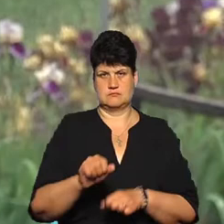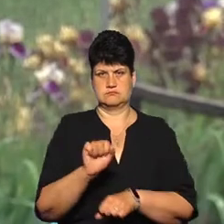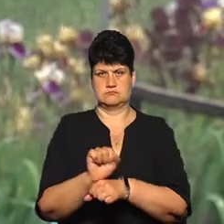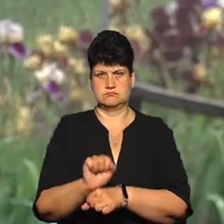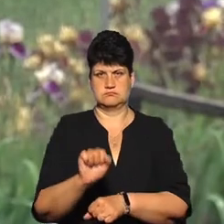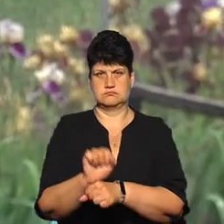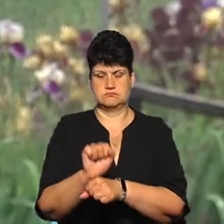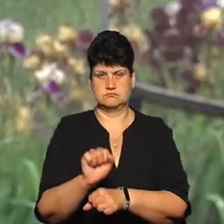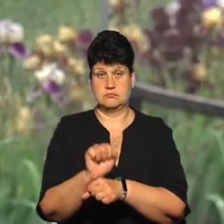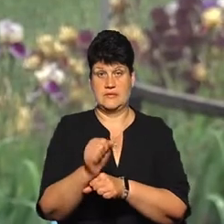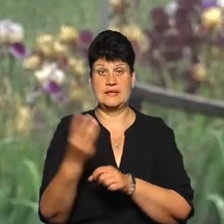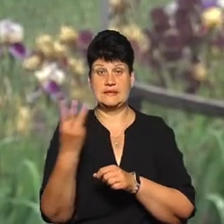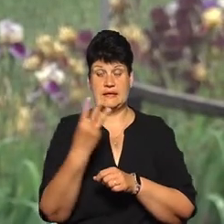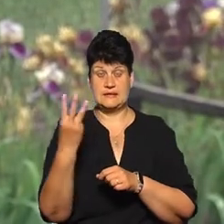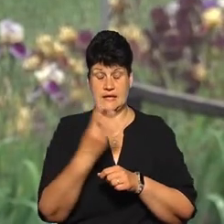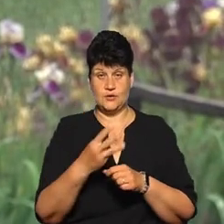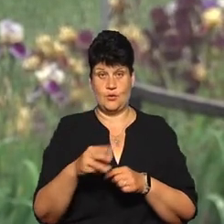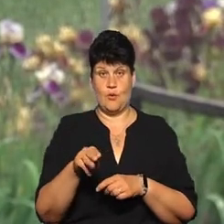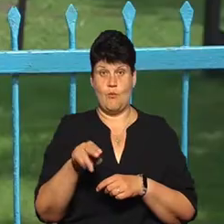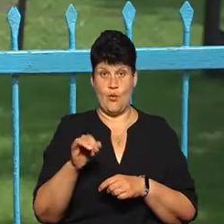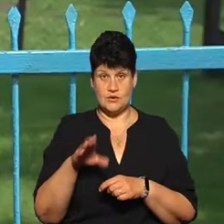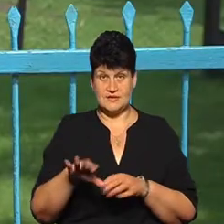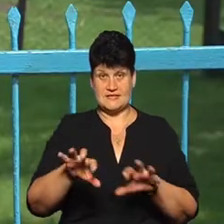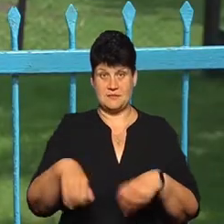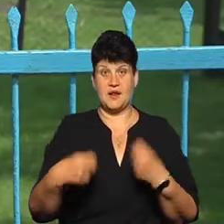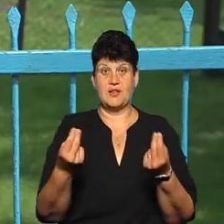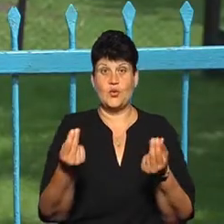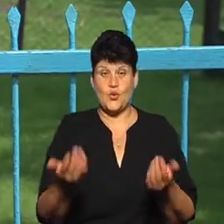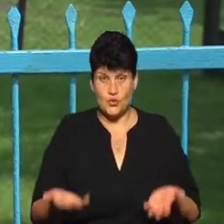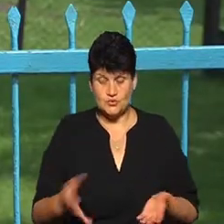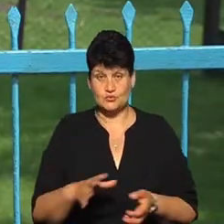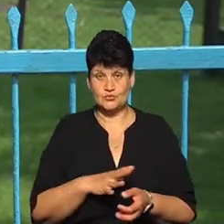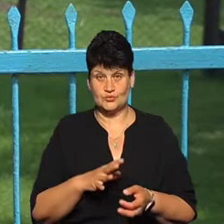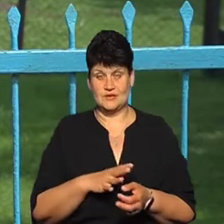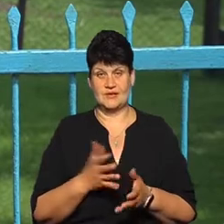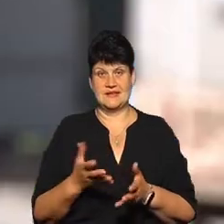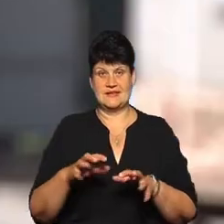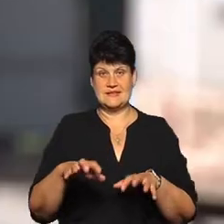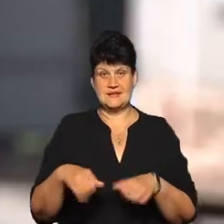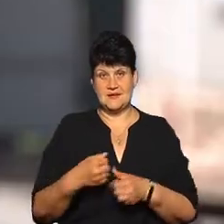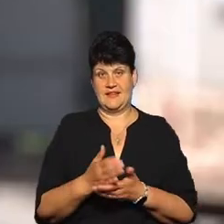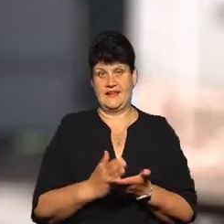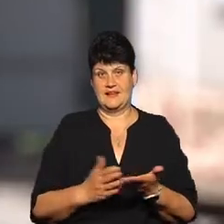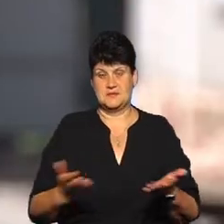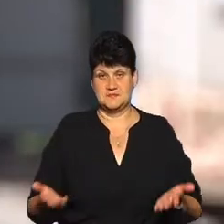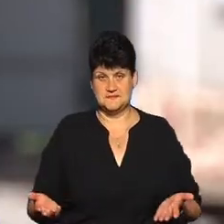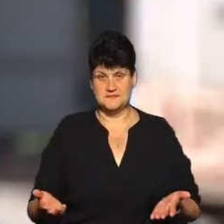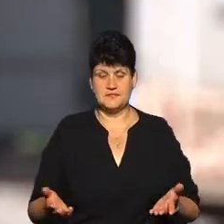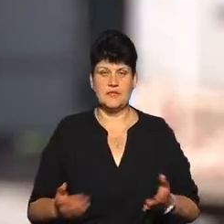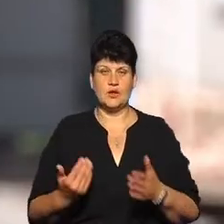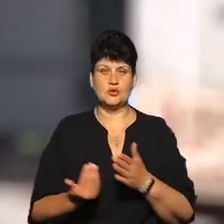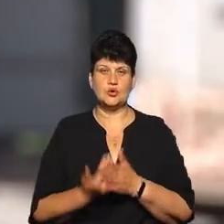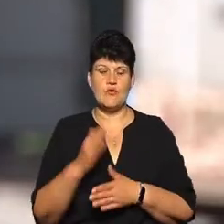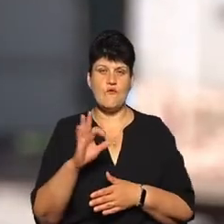На третьому посту в мене забрали гроші, ті, що були. Забрали кілька автоматів і кусок хліба. У